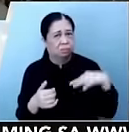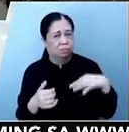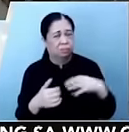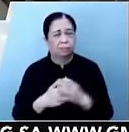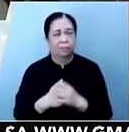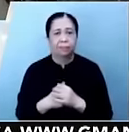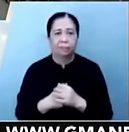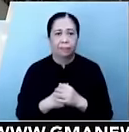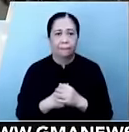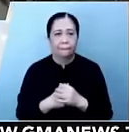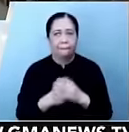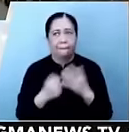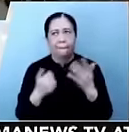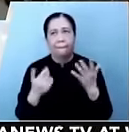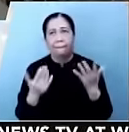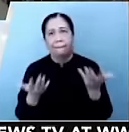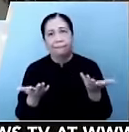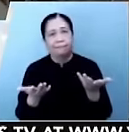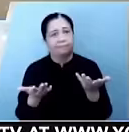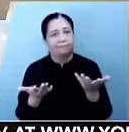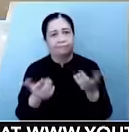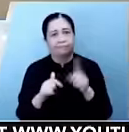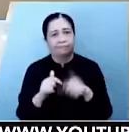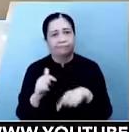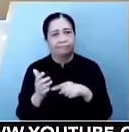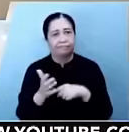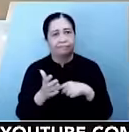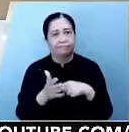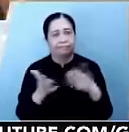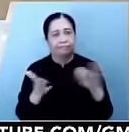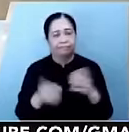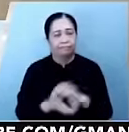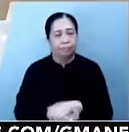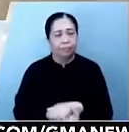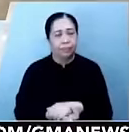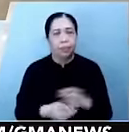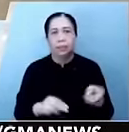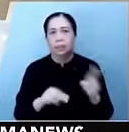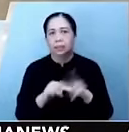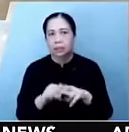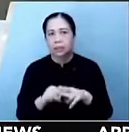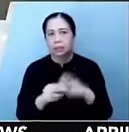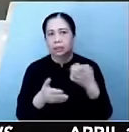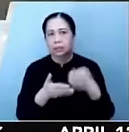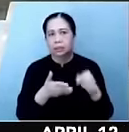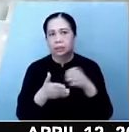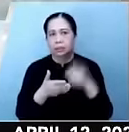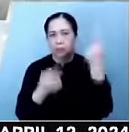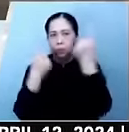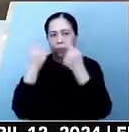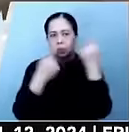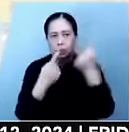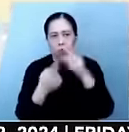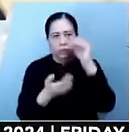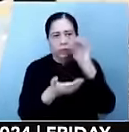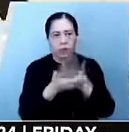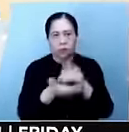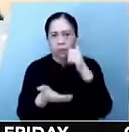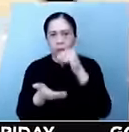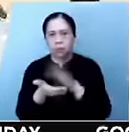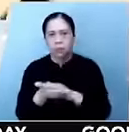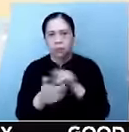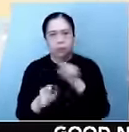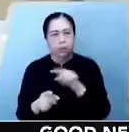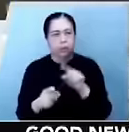Di na makaabot sa kuta. Dagdag gastos naman ang inaalala ng mag-asawang Mario at Gloria Bantasan. Sa mahal